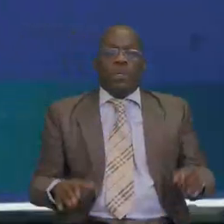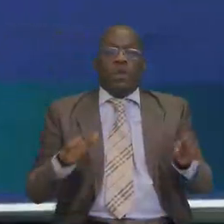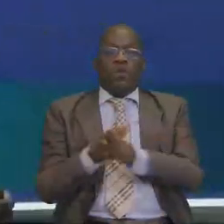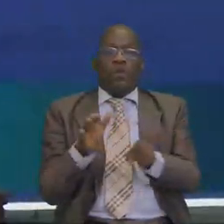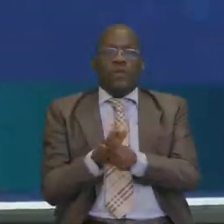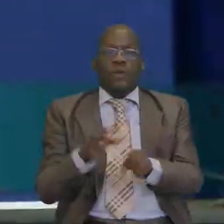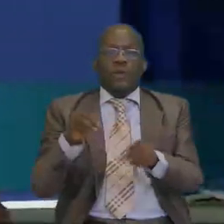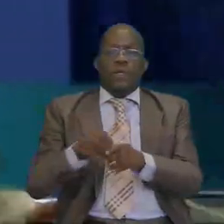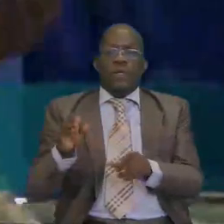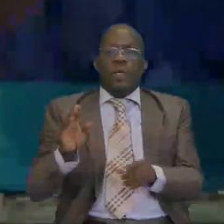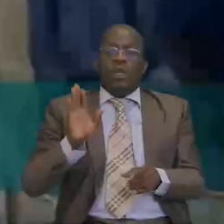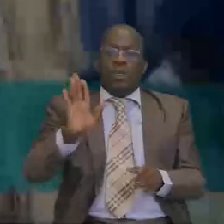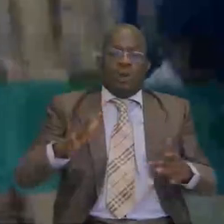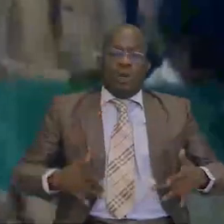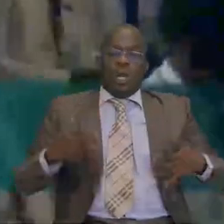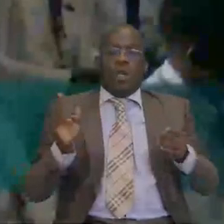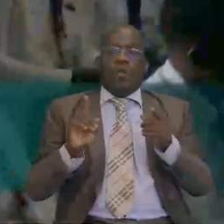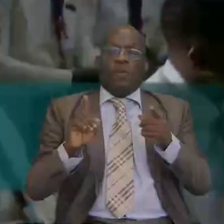Accomplie dans ta vie aujourd'hui.